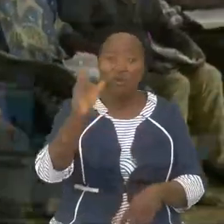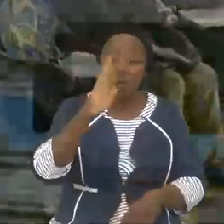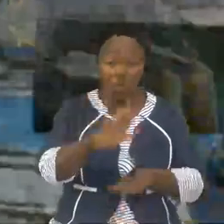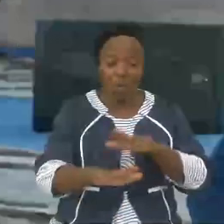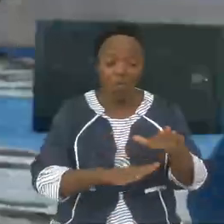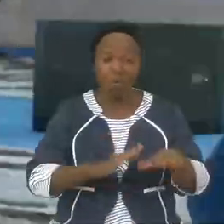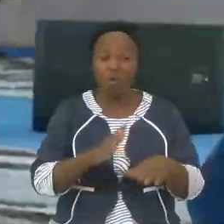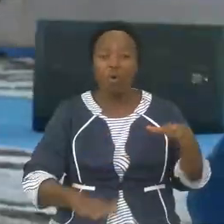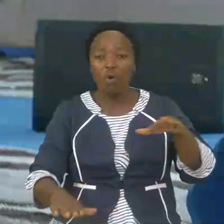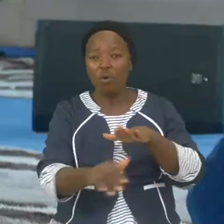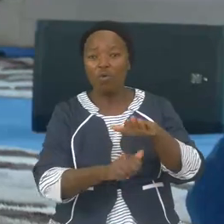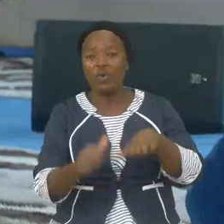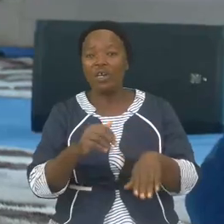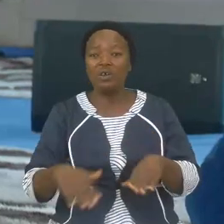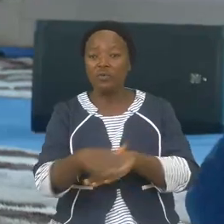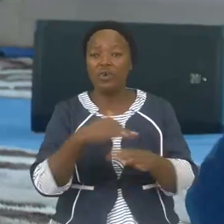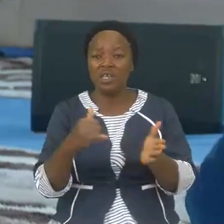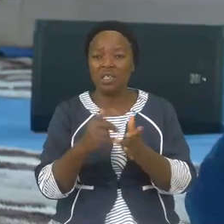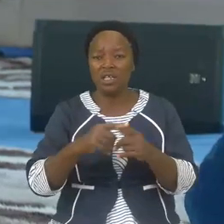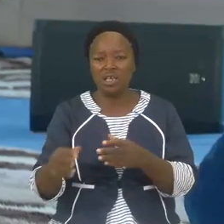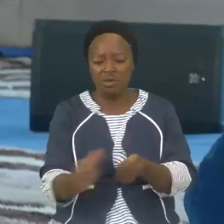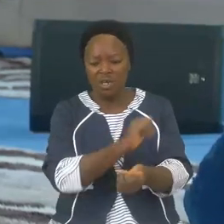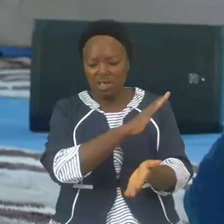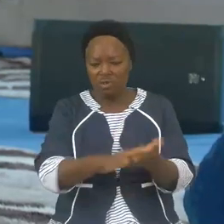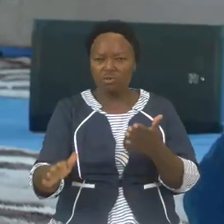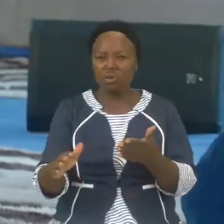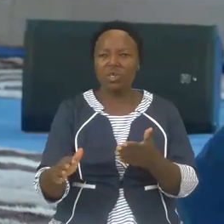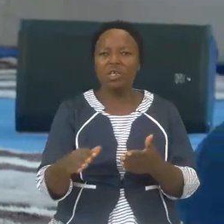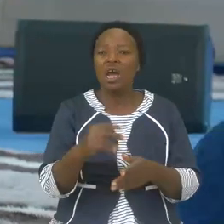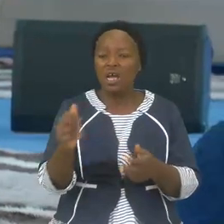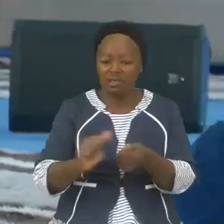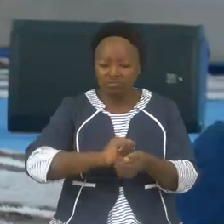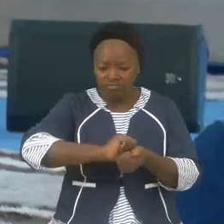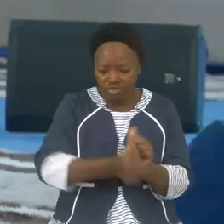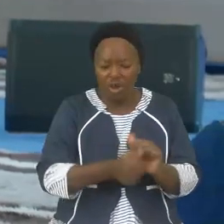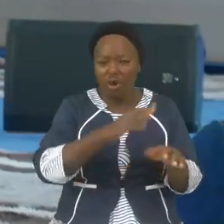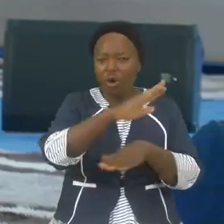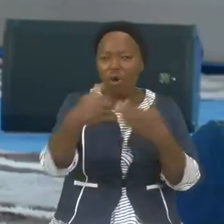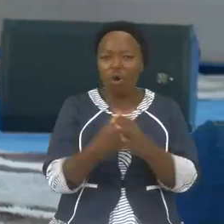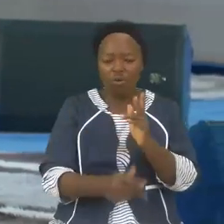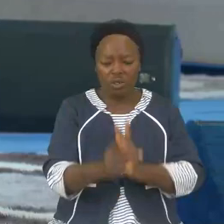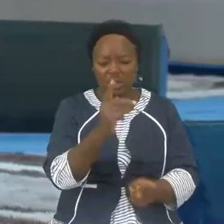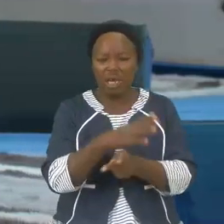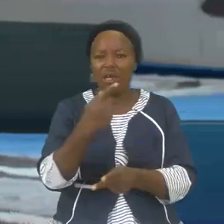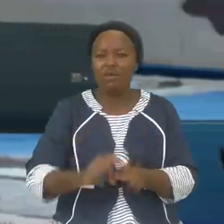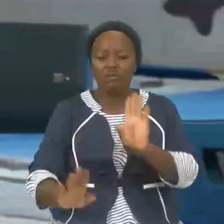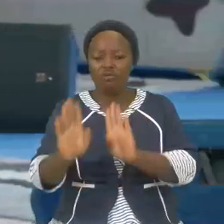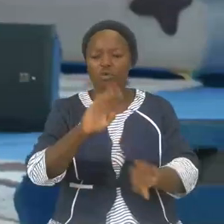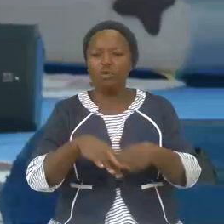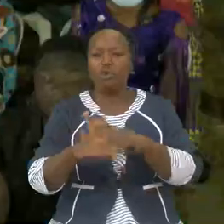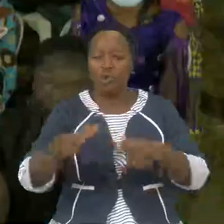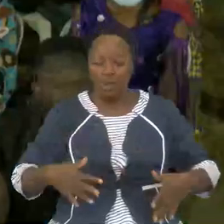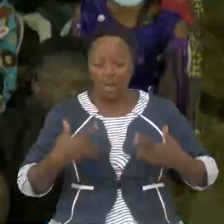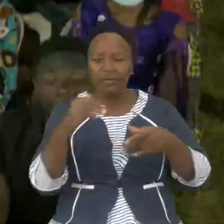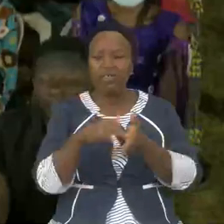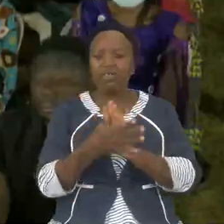Il veillera sur vous. Il va détruire, il va éliminer toute détresse dans votre